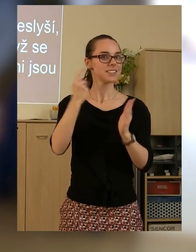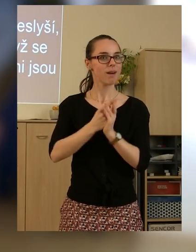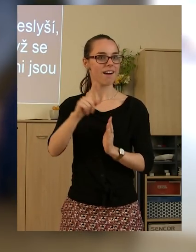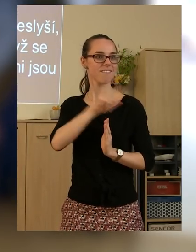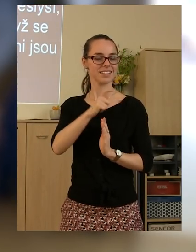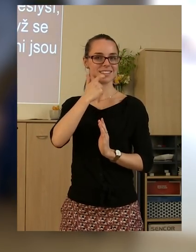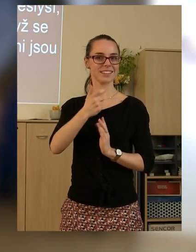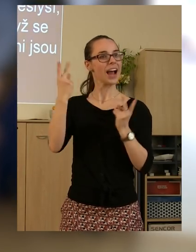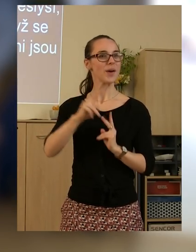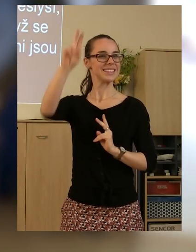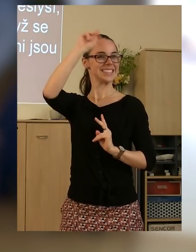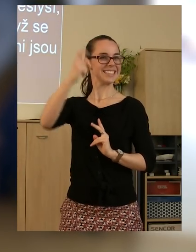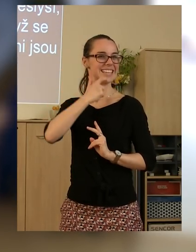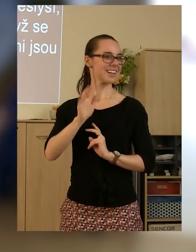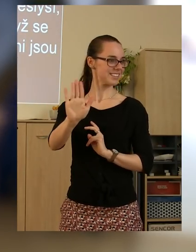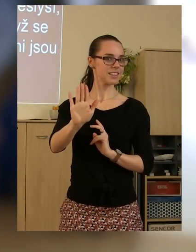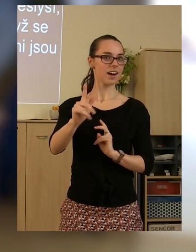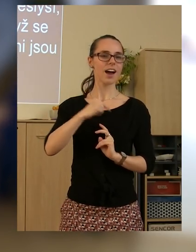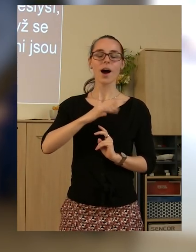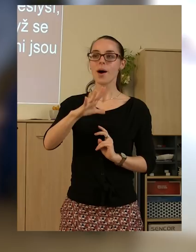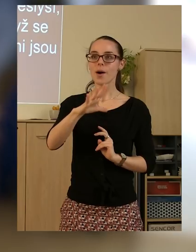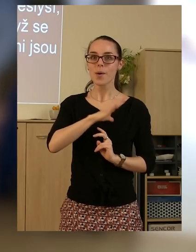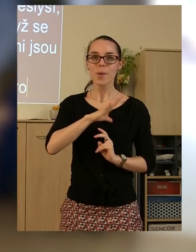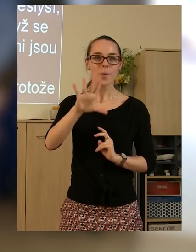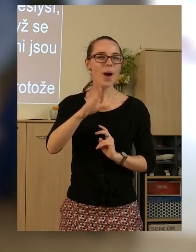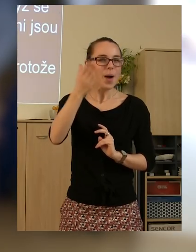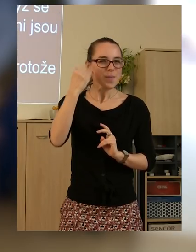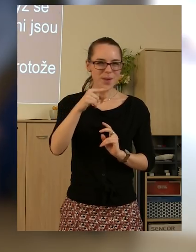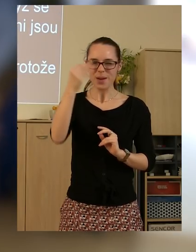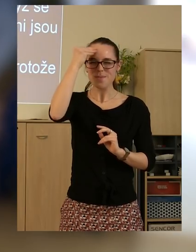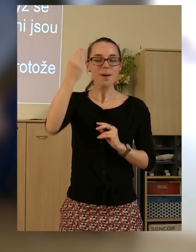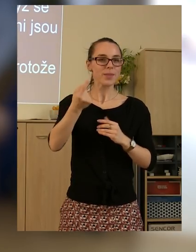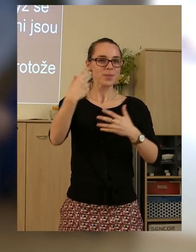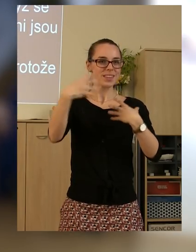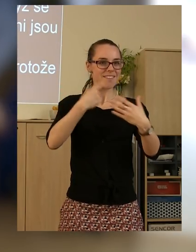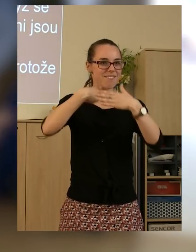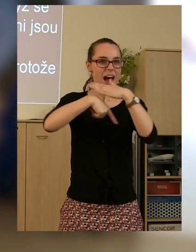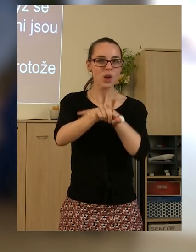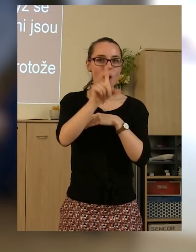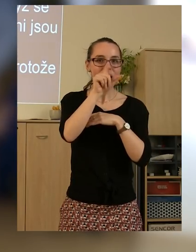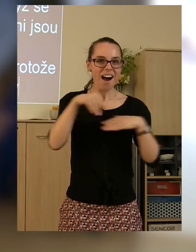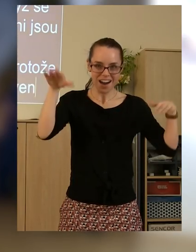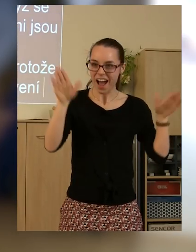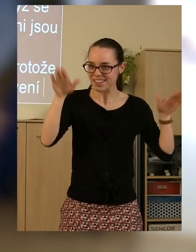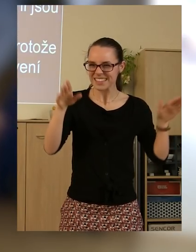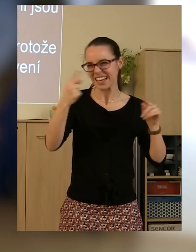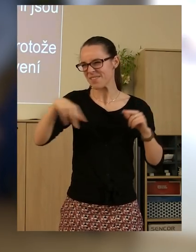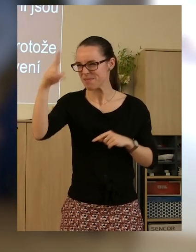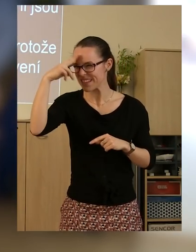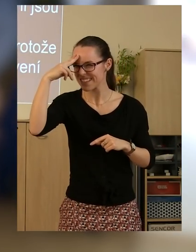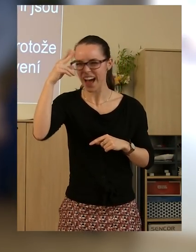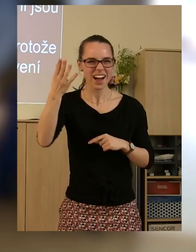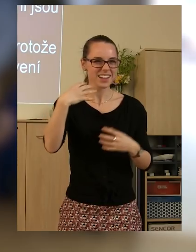Mě to vždycky fascinuje, protože jsem párkrát byl na představení Racek, že jo, nevím, jestli jste ho viděli, kde je to tlumočený vlastně do